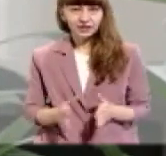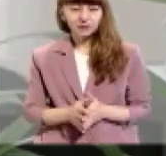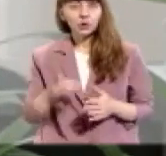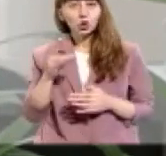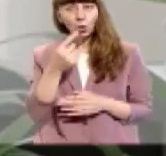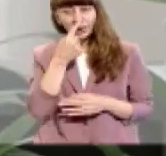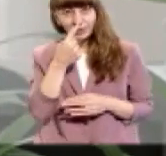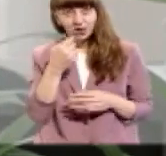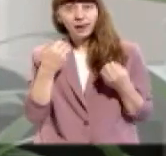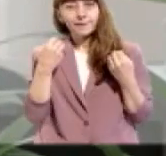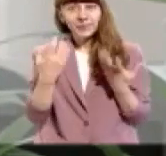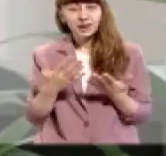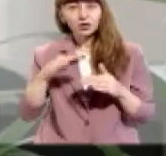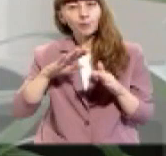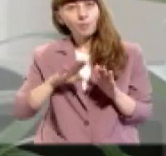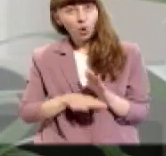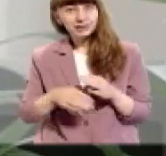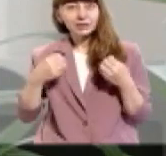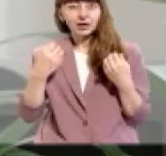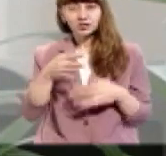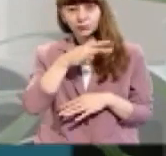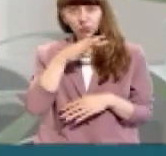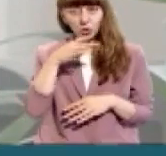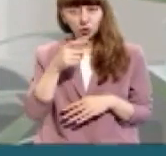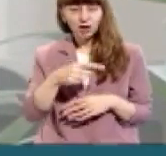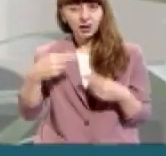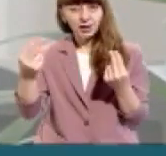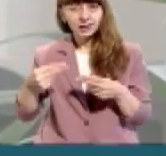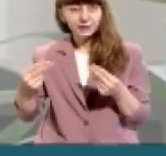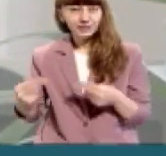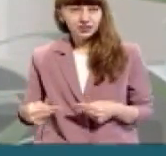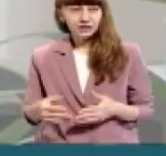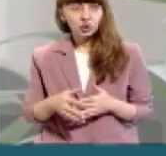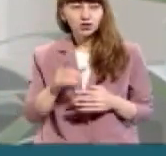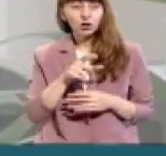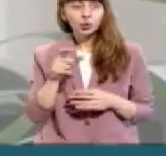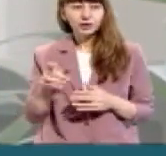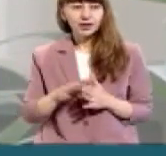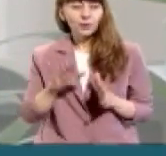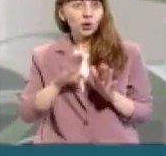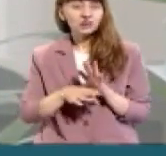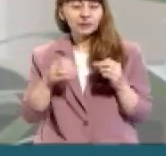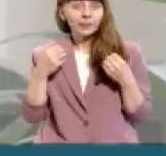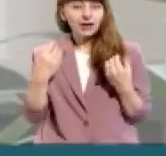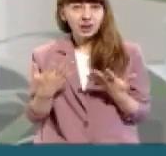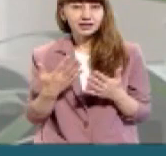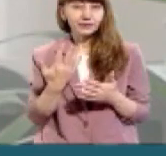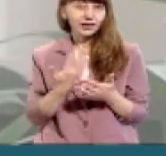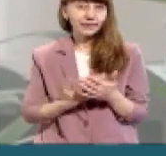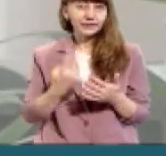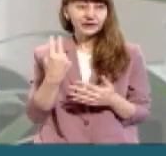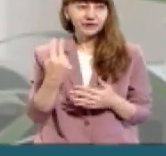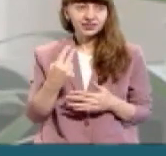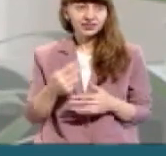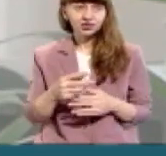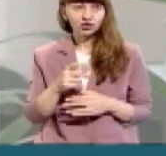но накануне и после праздников достаточно немало регистрации заключения брака. После праздника у нас около